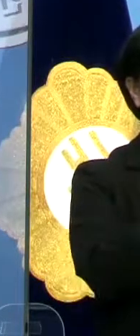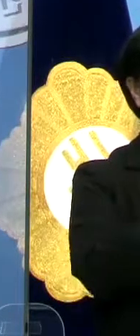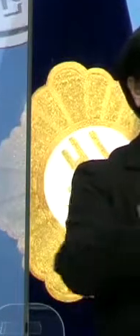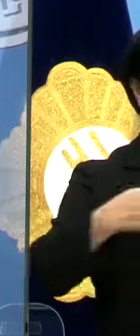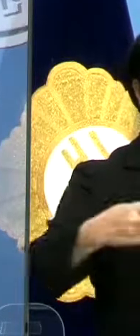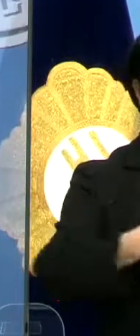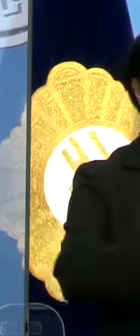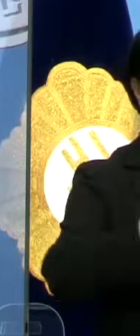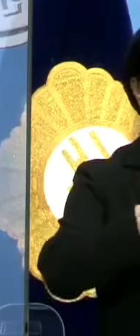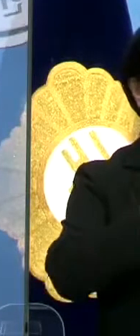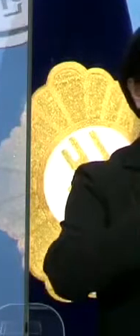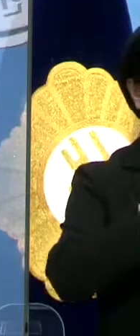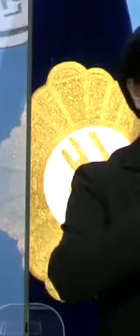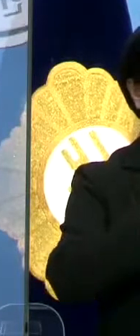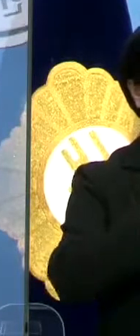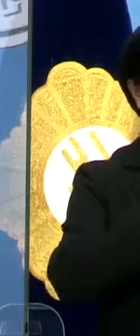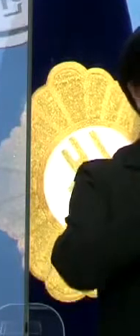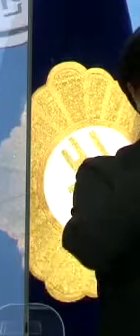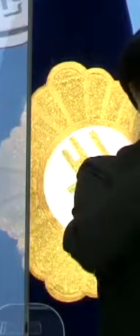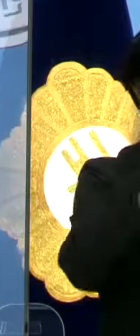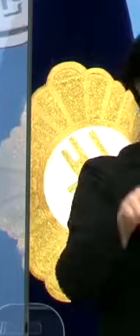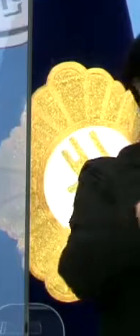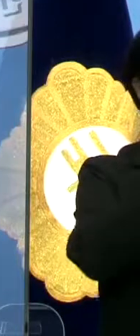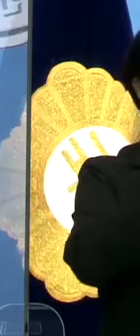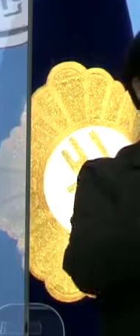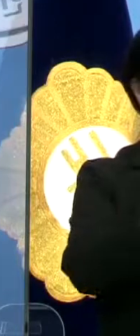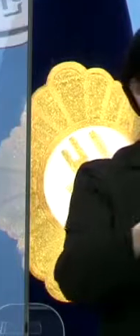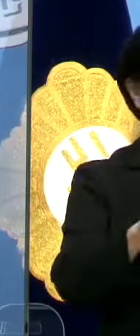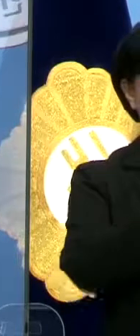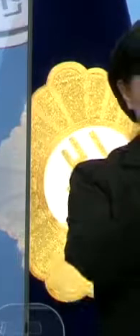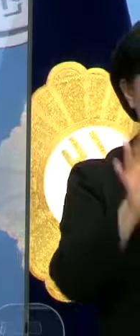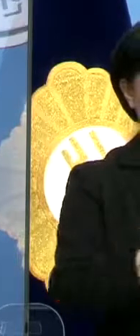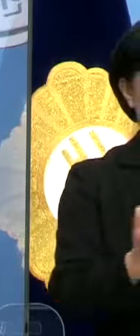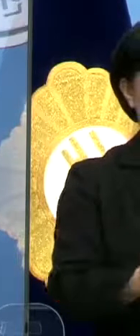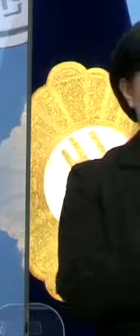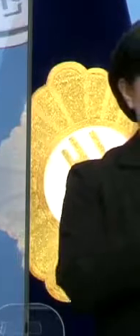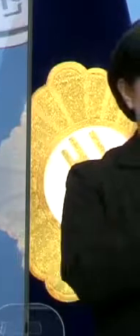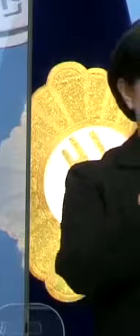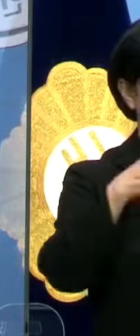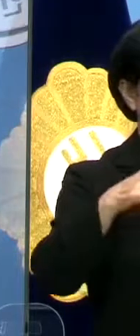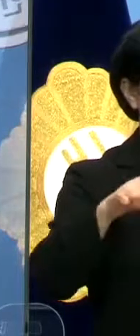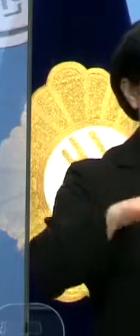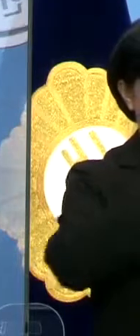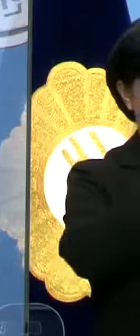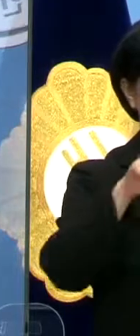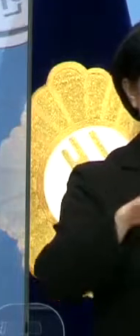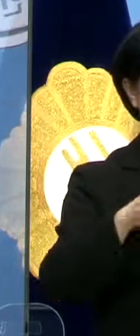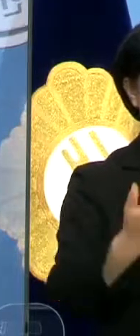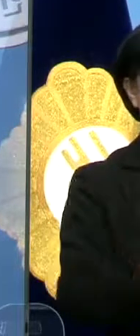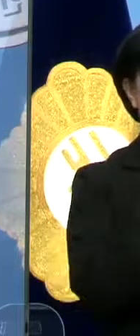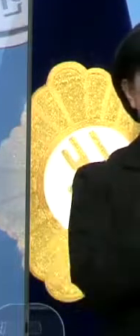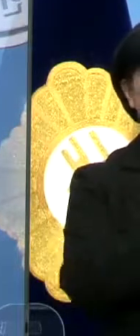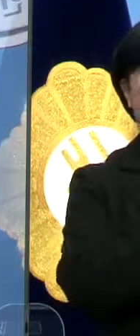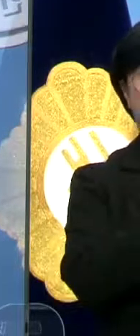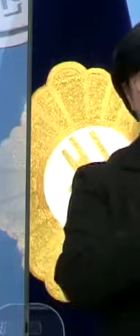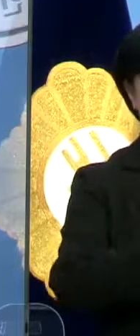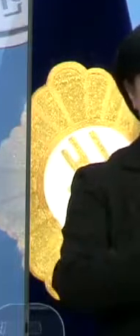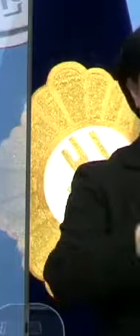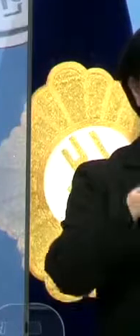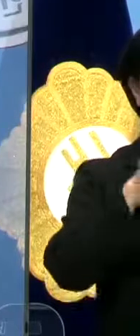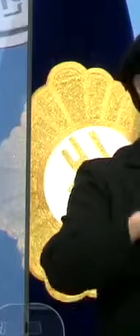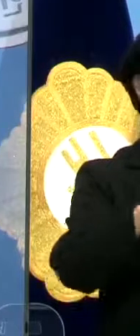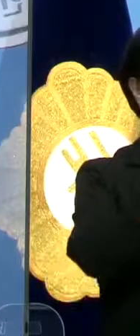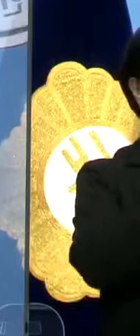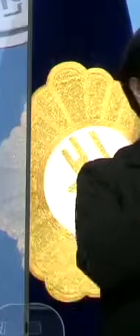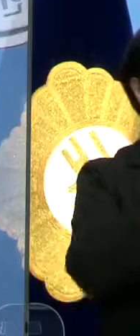제가 작용하고 있는 지역입니다 영상의 70% 가 개발 지역 이라고 할 정도로 개발사업이 도처에 있는